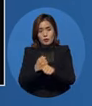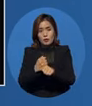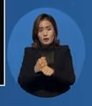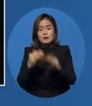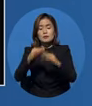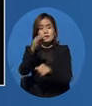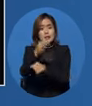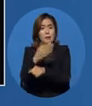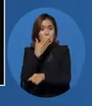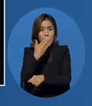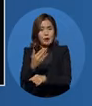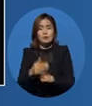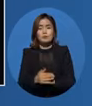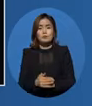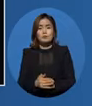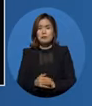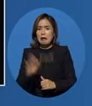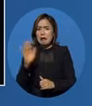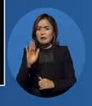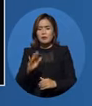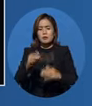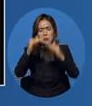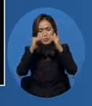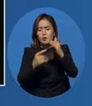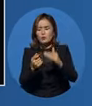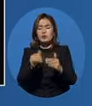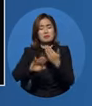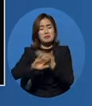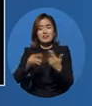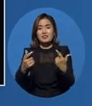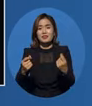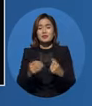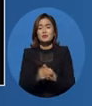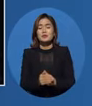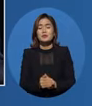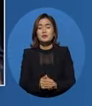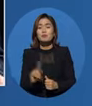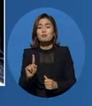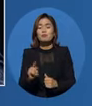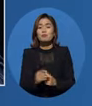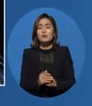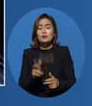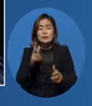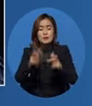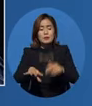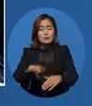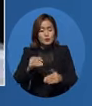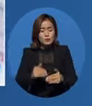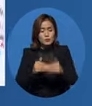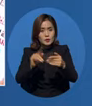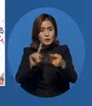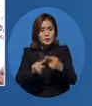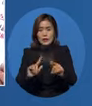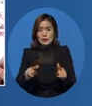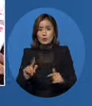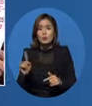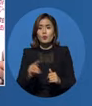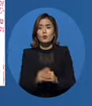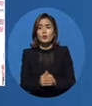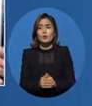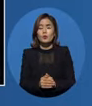아니겠습니까 그렇지 않았습니다 구석이 좀 다른 복잡합니다 아 근데 이제 이미 이 사업의 처음 진행되는 것이 아니고